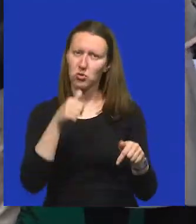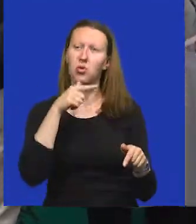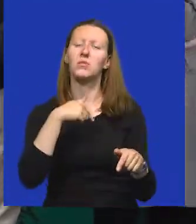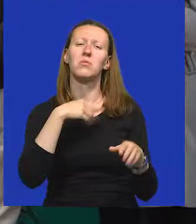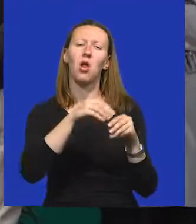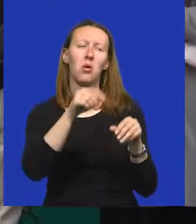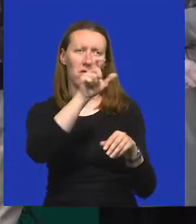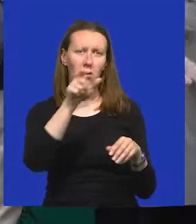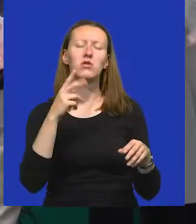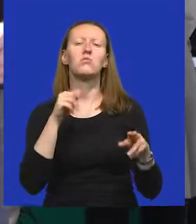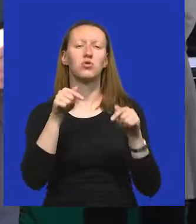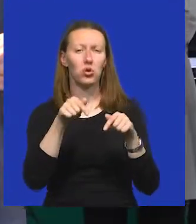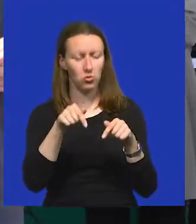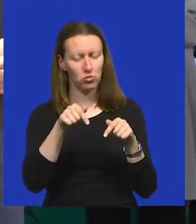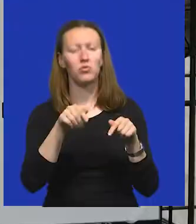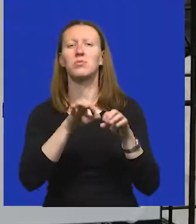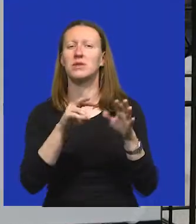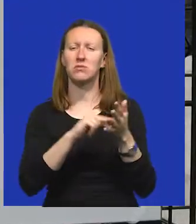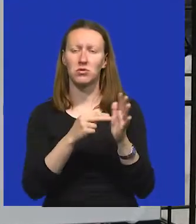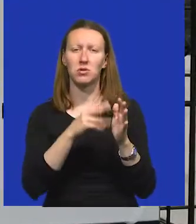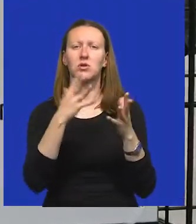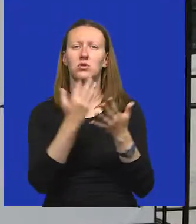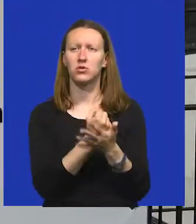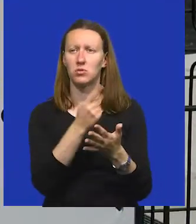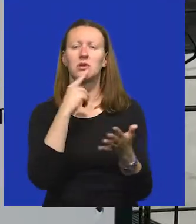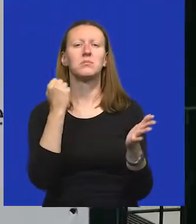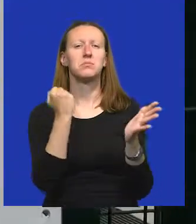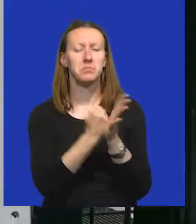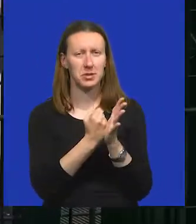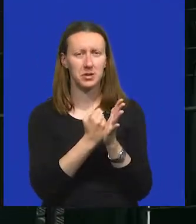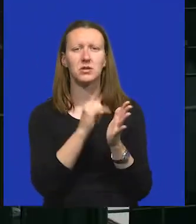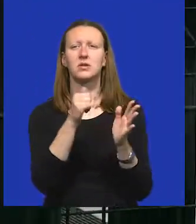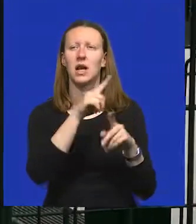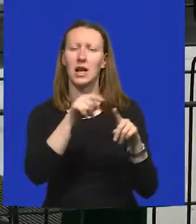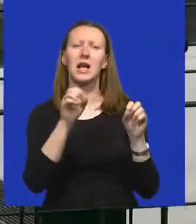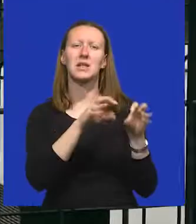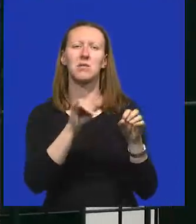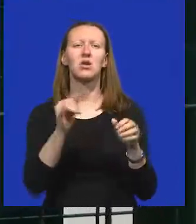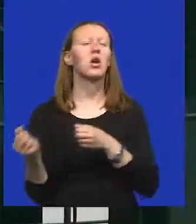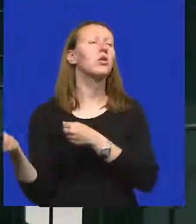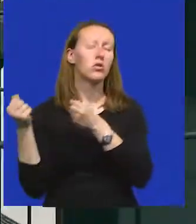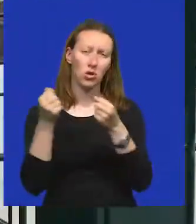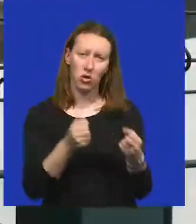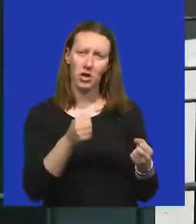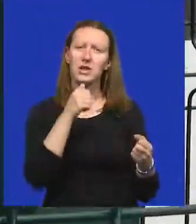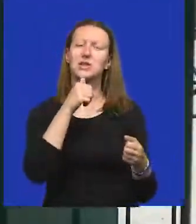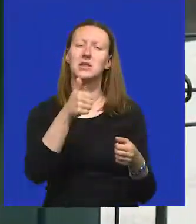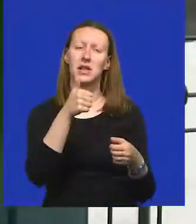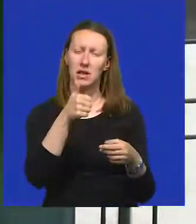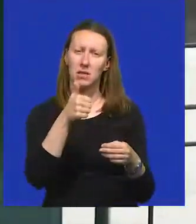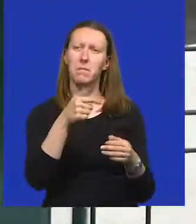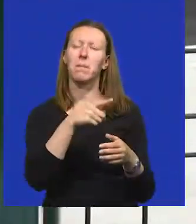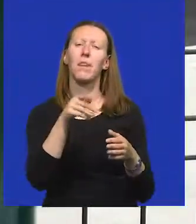nostri agricoltori, e qui possono avere anche la certificazione che alcuni rifiuti li hanno portato, e con